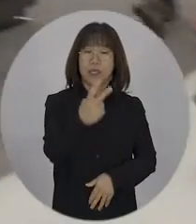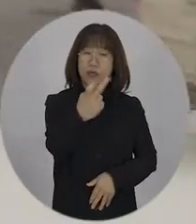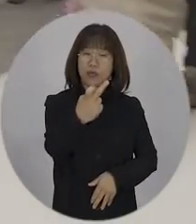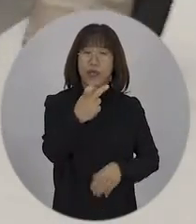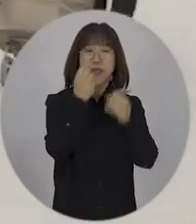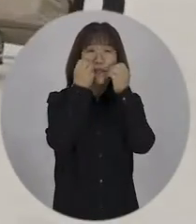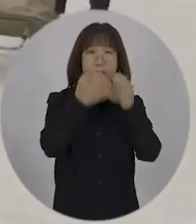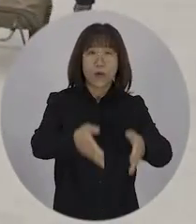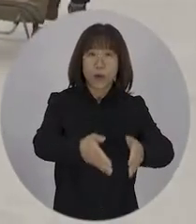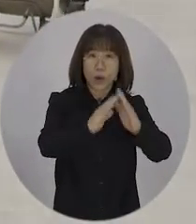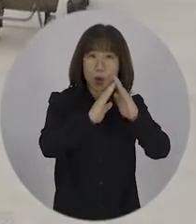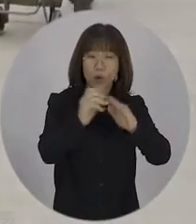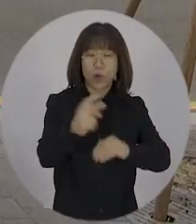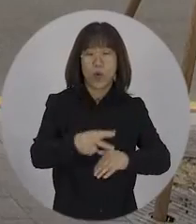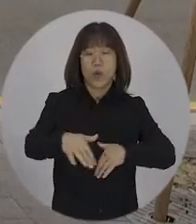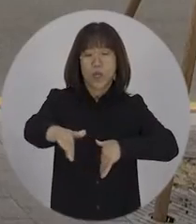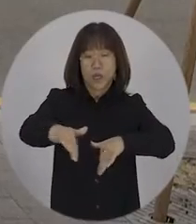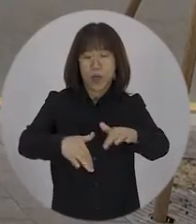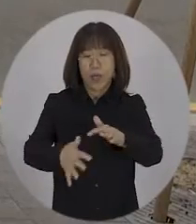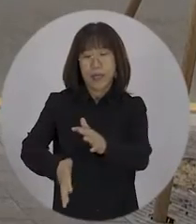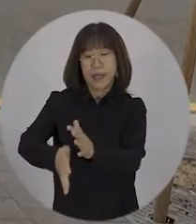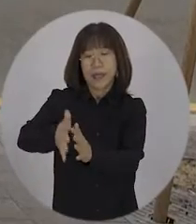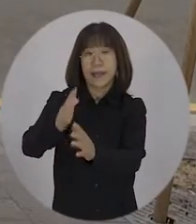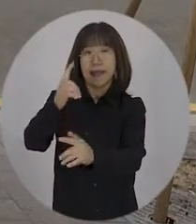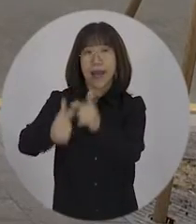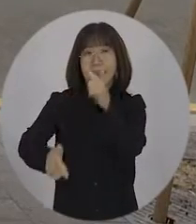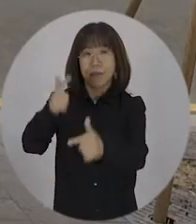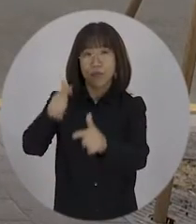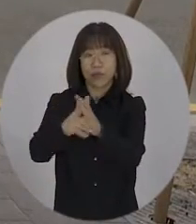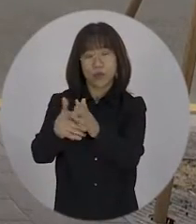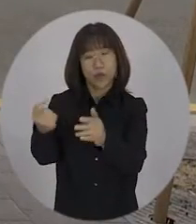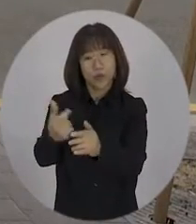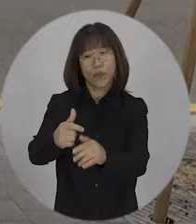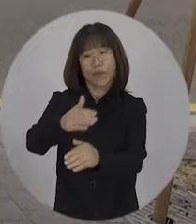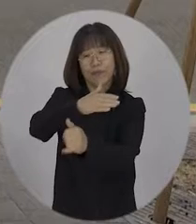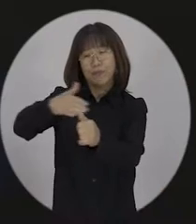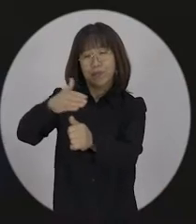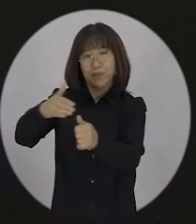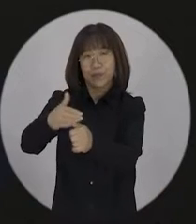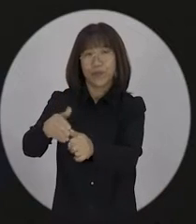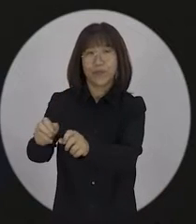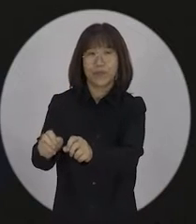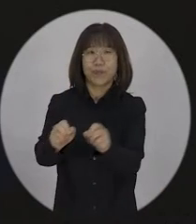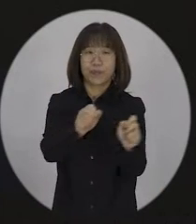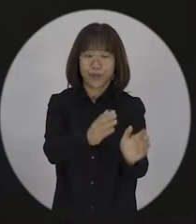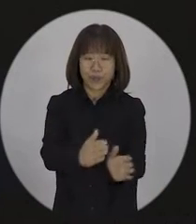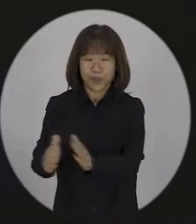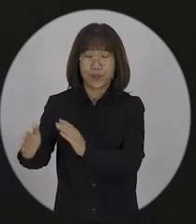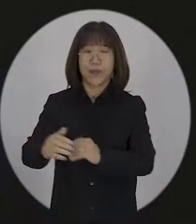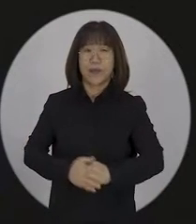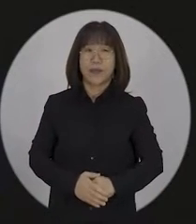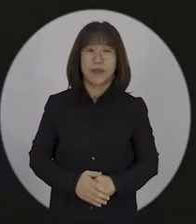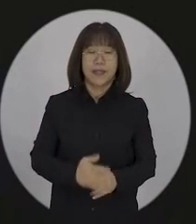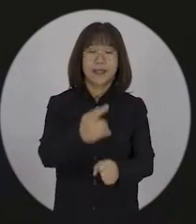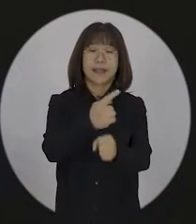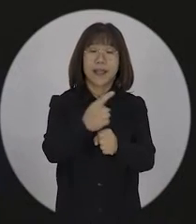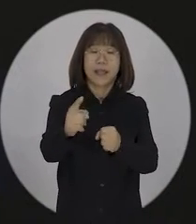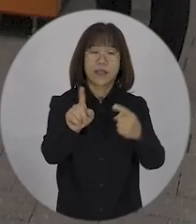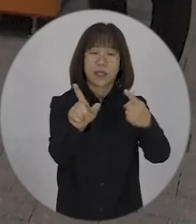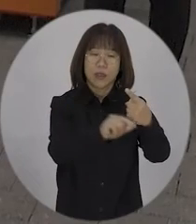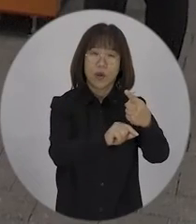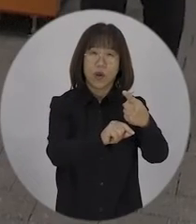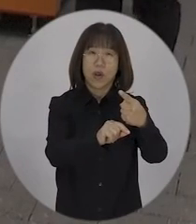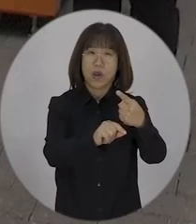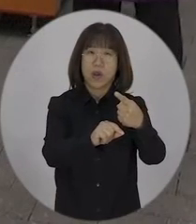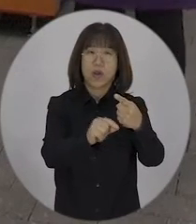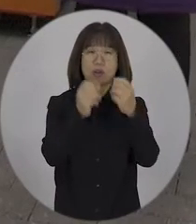제작되어 설치됐으며 보도 중간에 있는 가로수 일부와 보도가 정비 됐습니다 이번에 조성된 거리 가게는